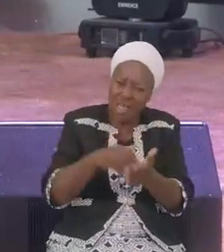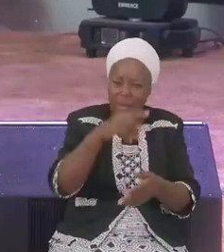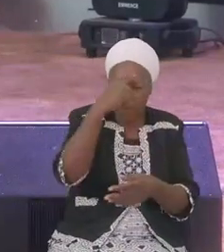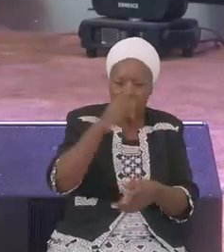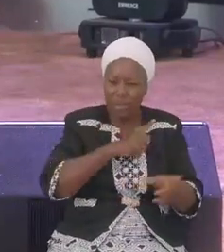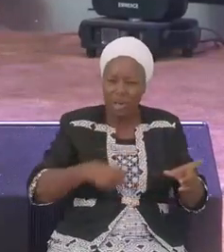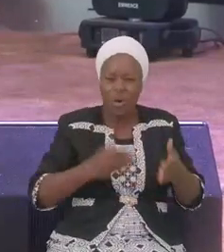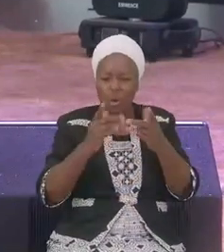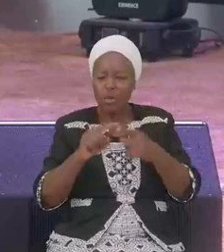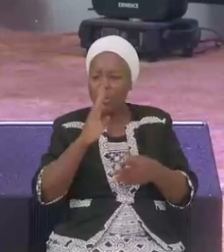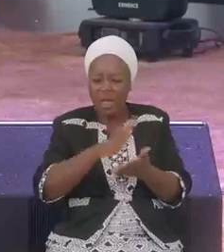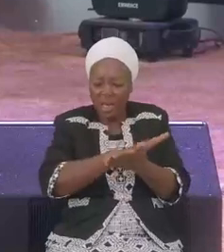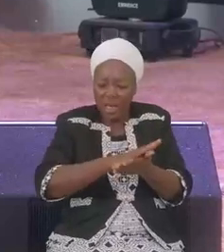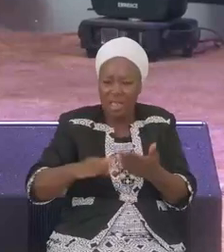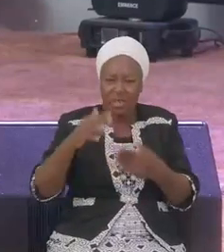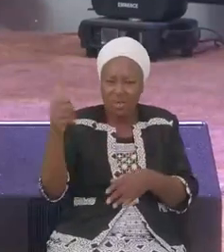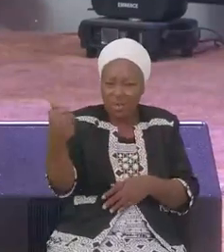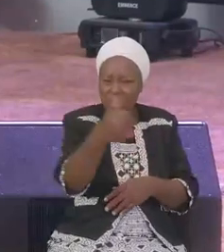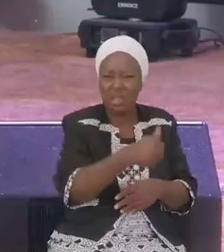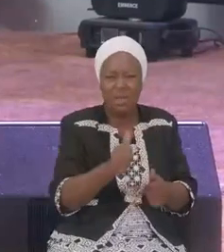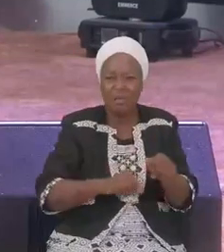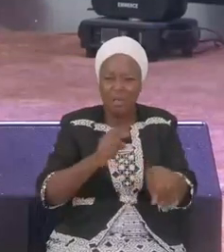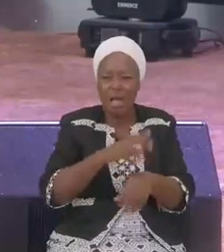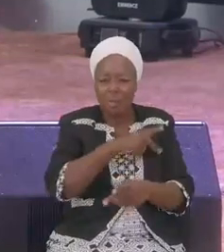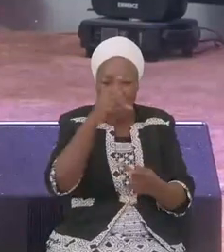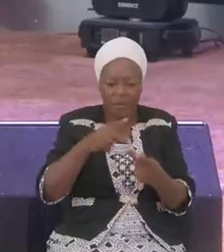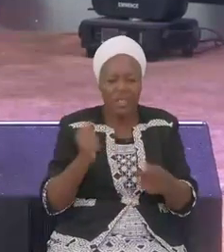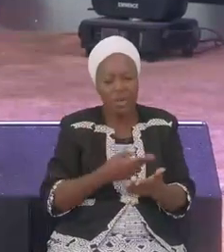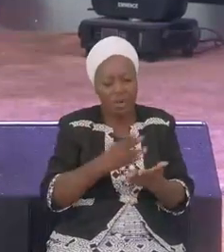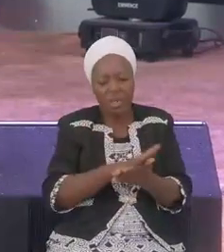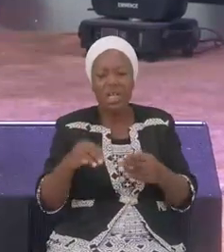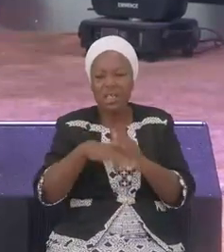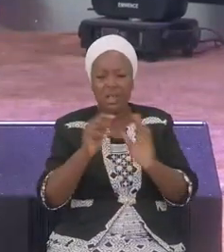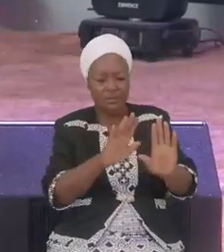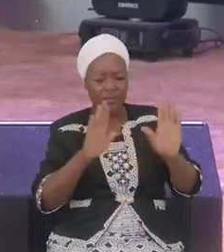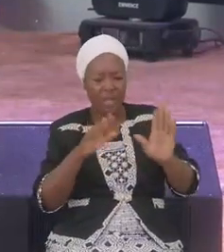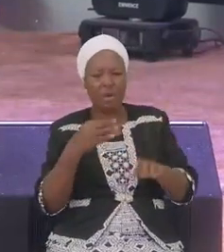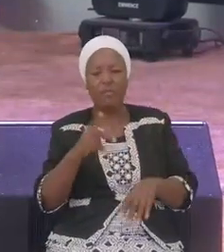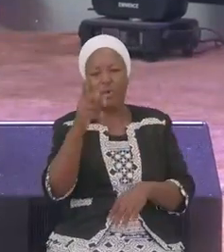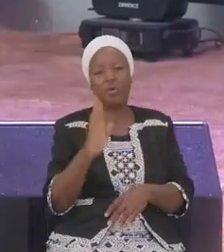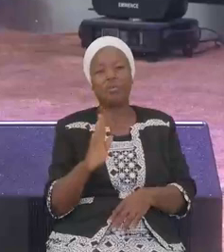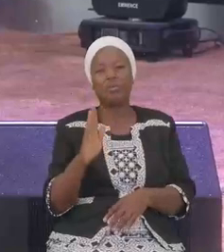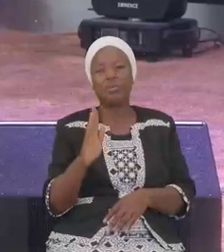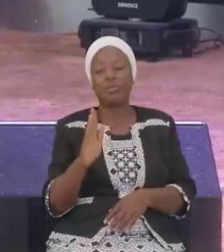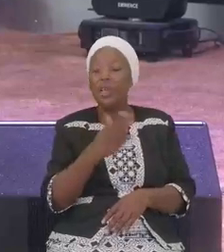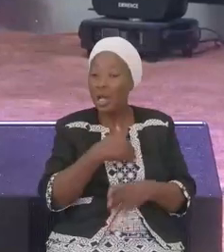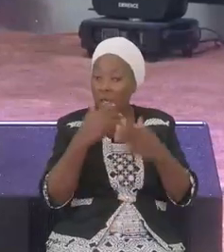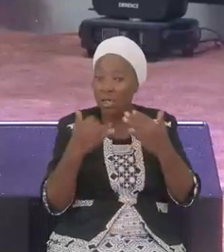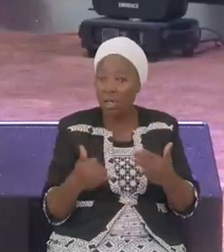te purifies à tout moment, que tu achèves la sanctification dans la crainte de Dieu. Et maintenant,